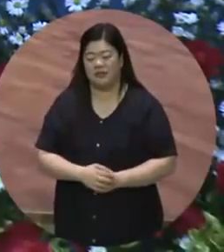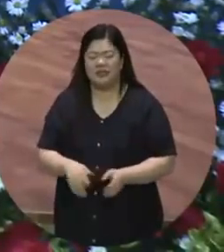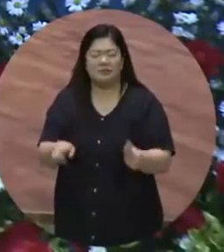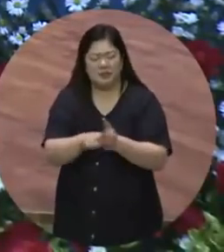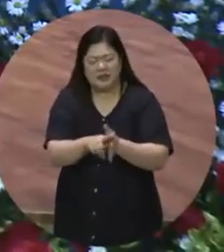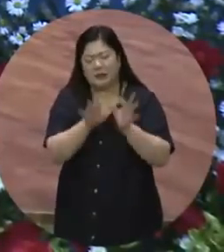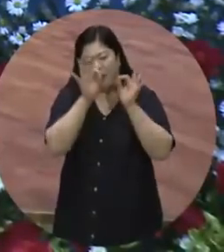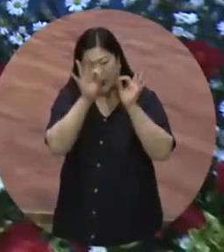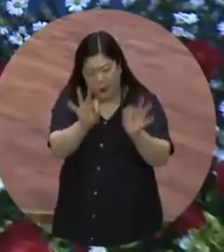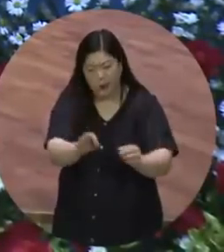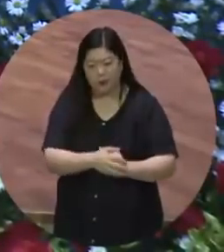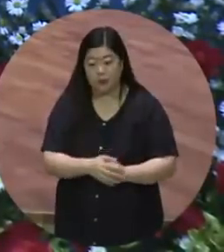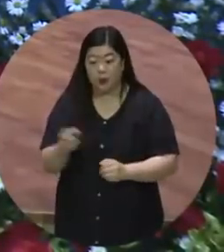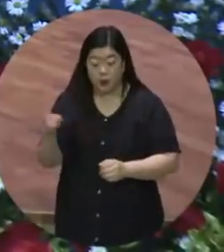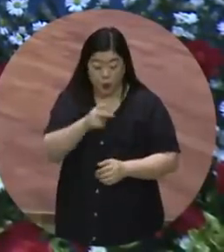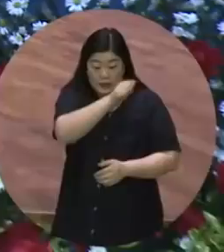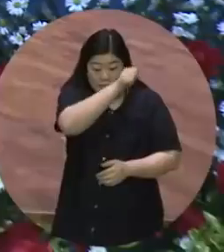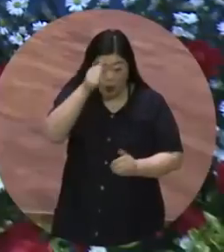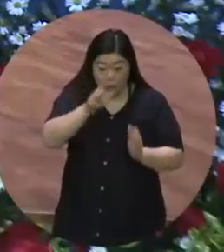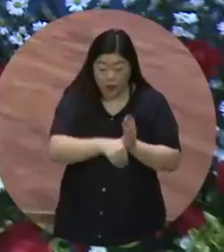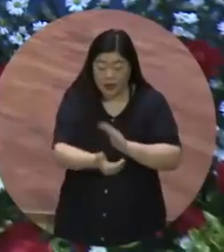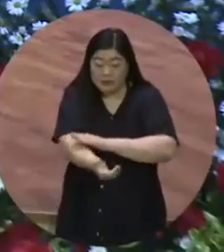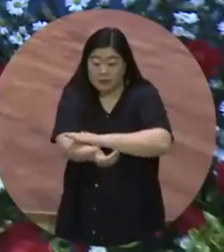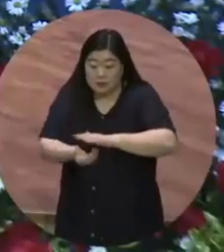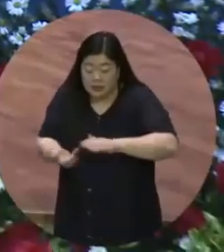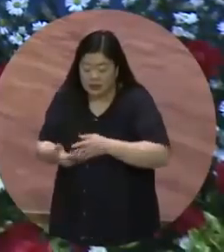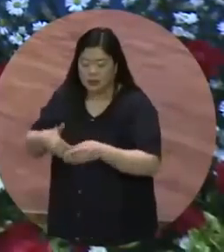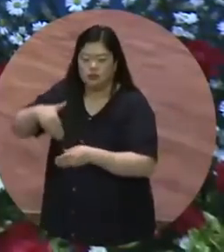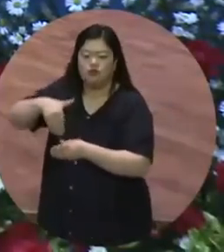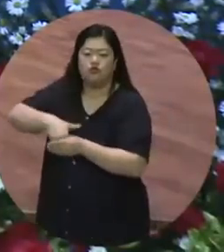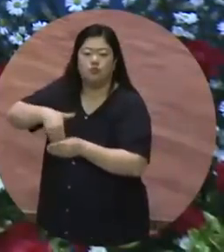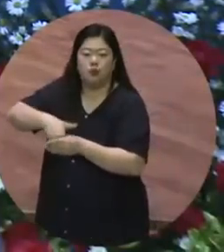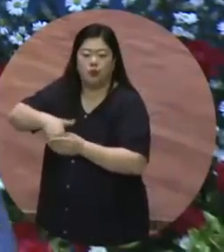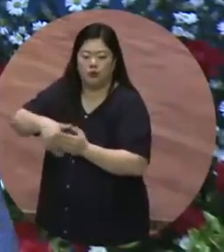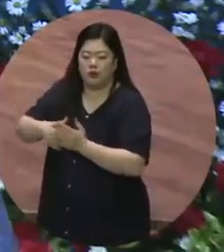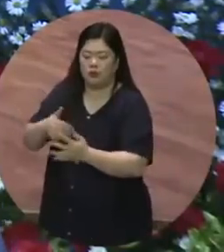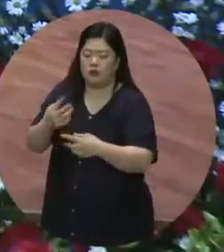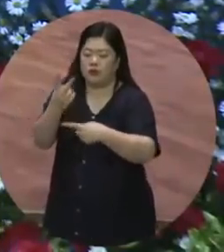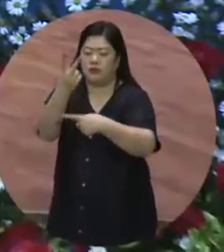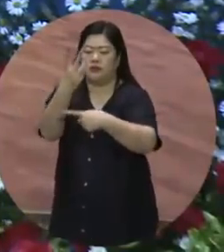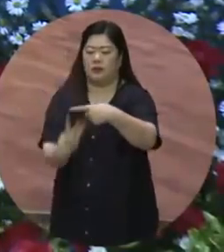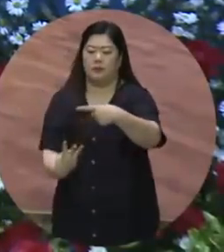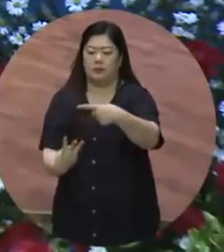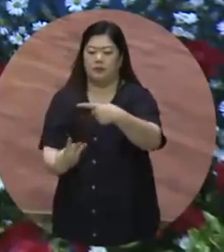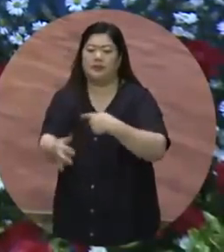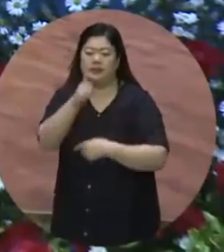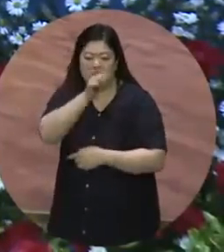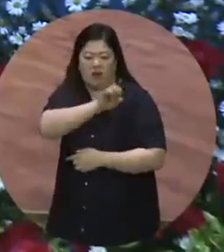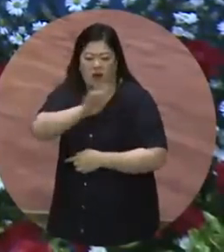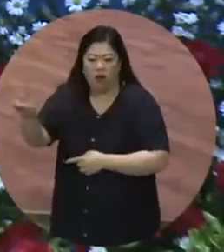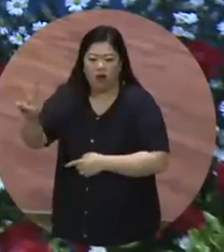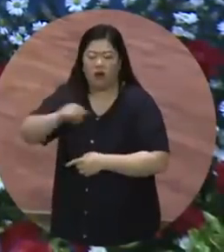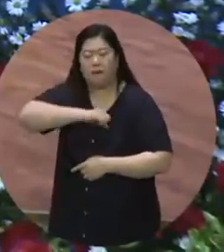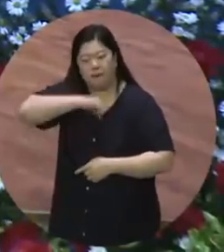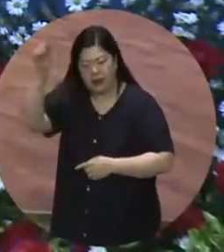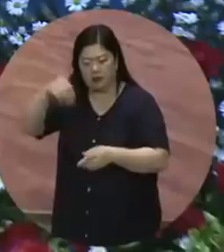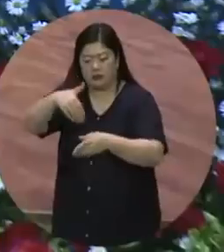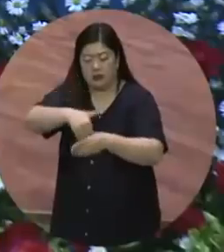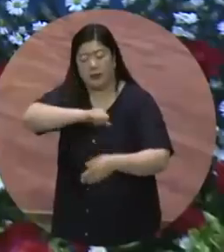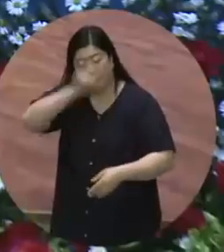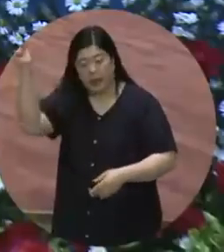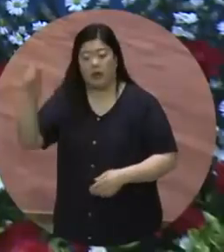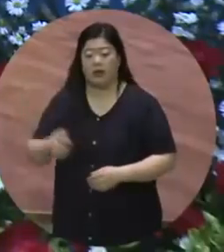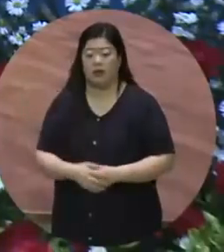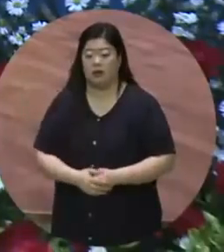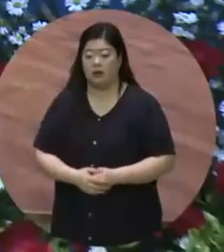전교인 투표에서 3분의 2 나와야 장로돼요. 무기명 투표입니다. 소개도 없어요. 아무나 투표하세요.